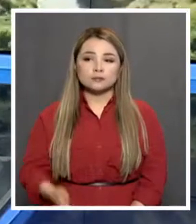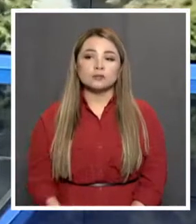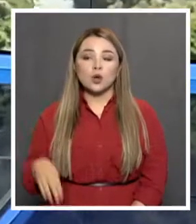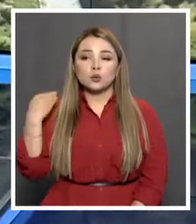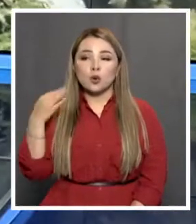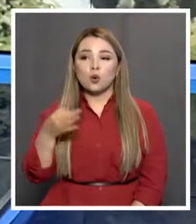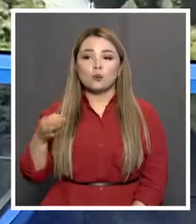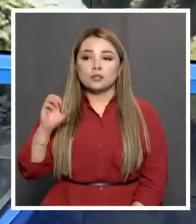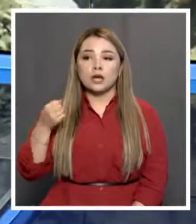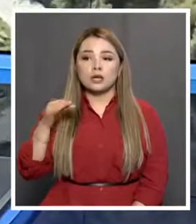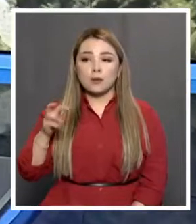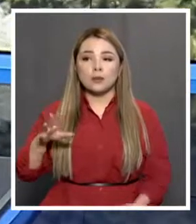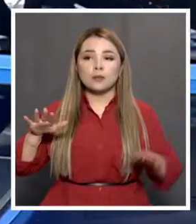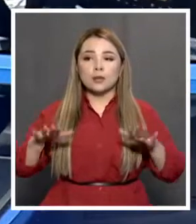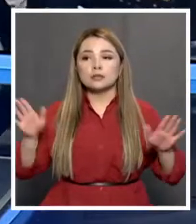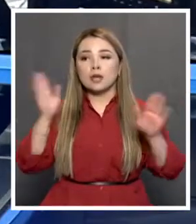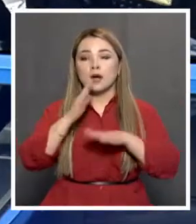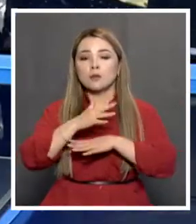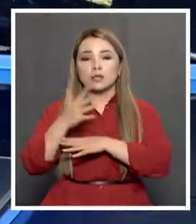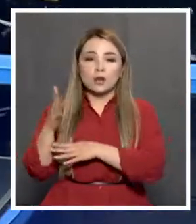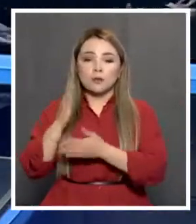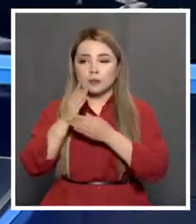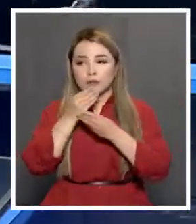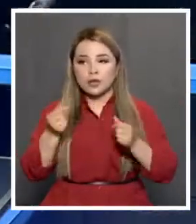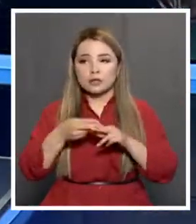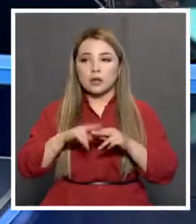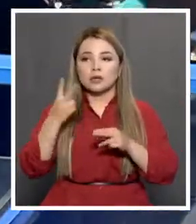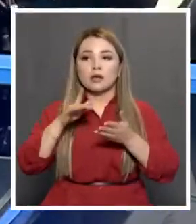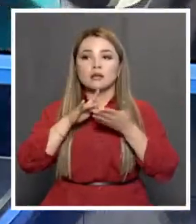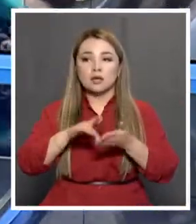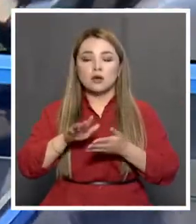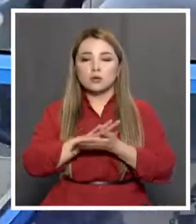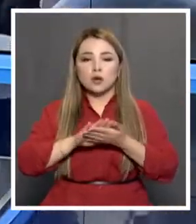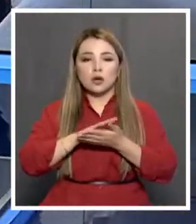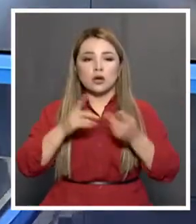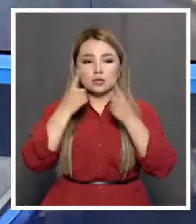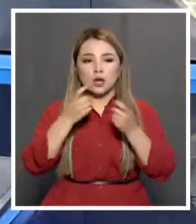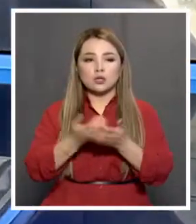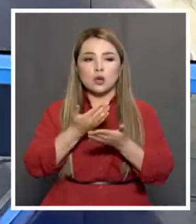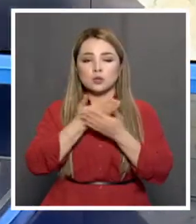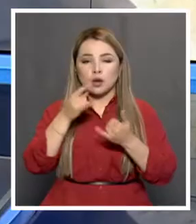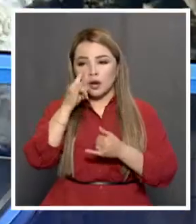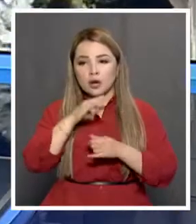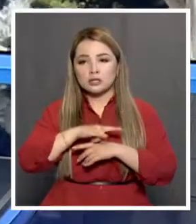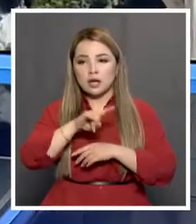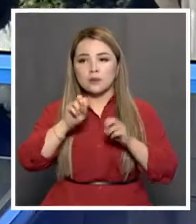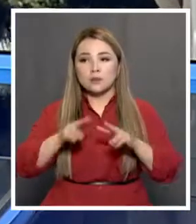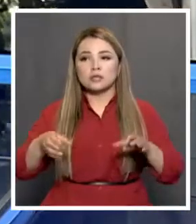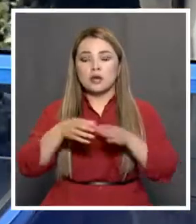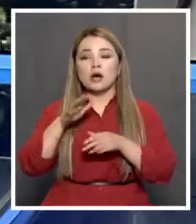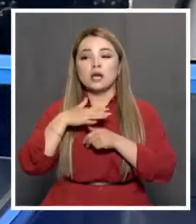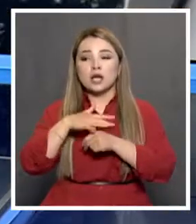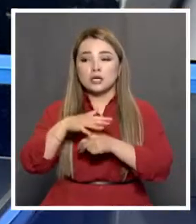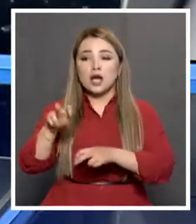Түркістан облысындағы Сайрам-Өгем табиғи парк аумағында жоғалып кеткен 2 саяхатшыдан әлі дерек жоқ. Бүгін қазавия құтқару тікұшағымен әуеден барлау